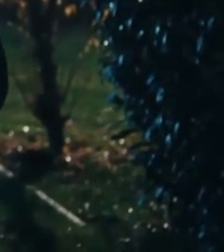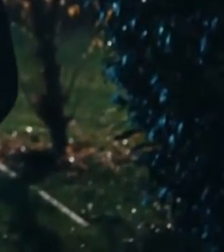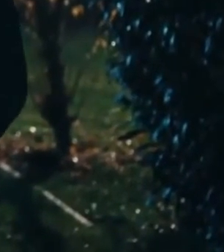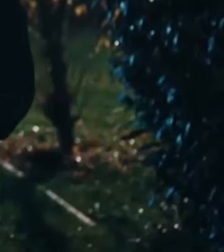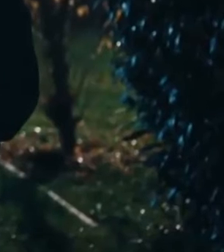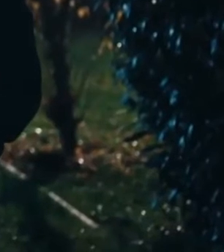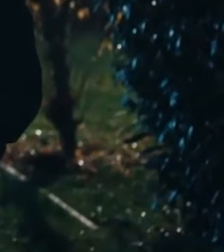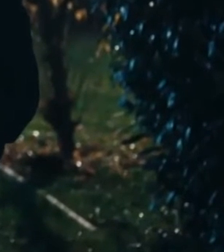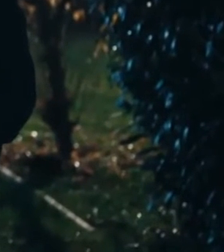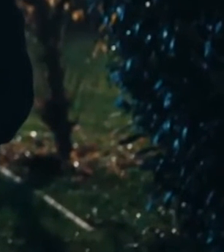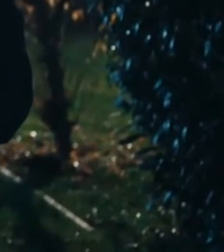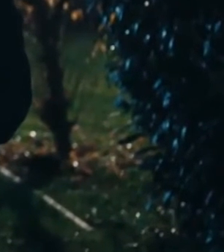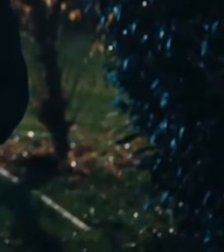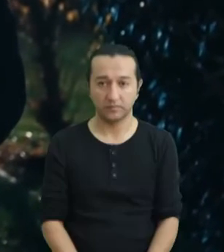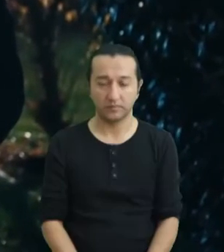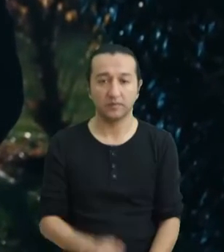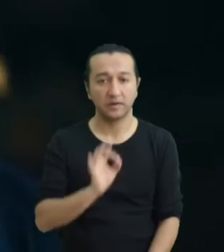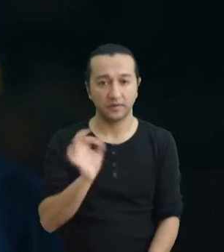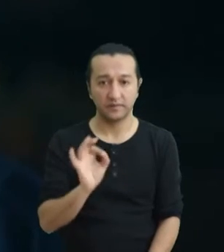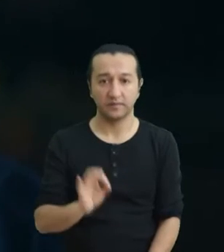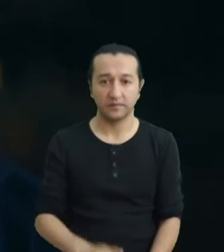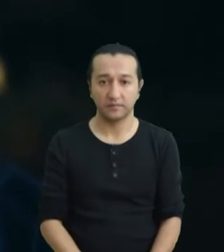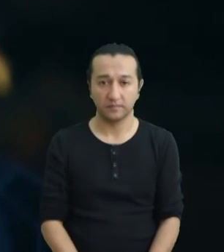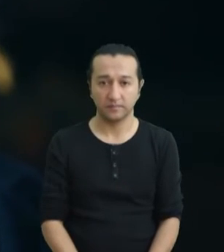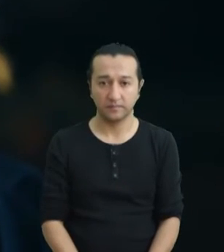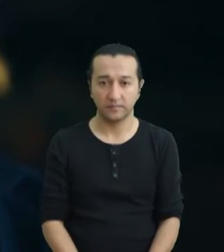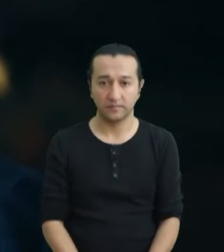Polat durdu, Cahit'e döndü. Evet.